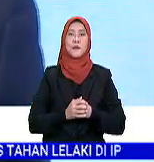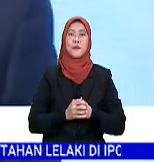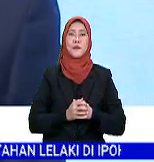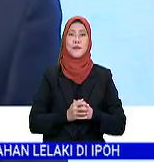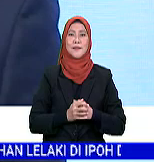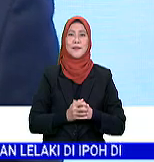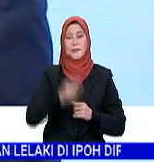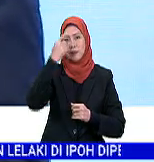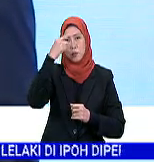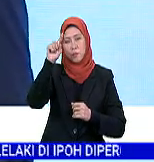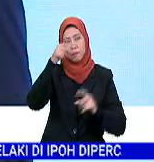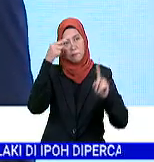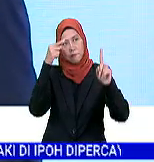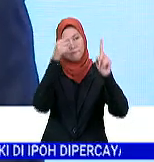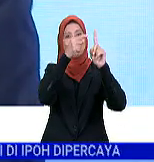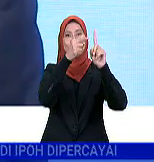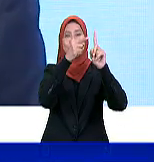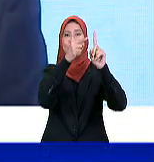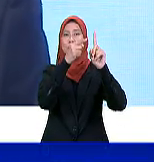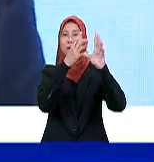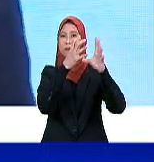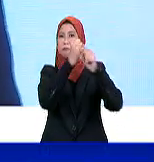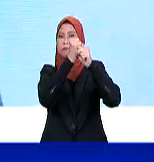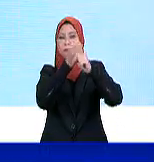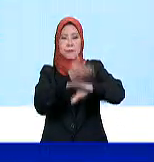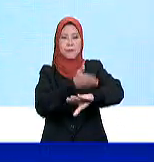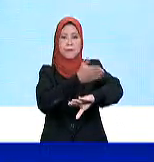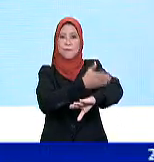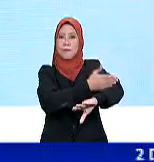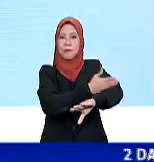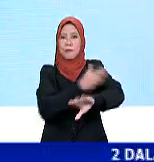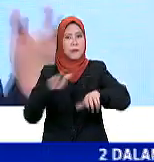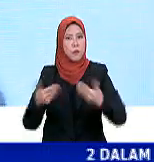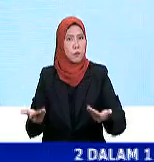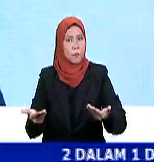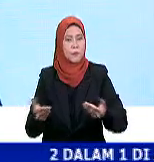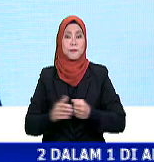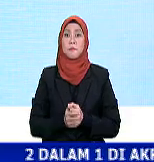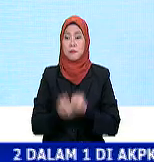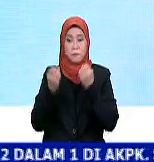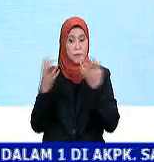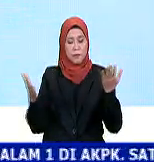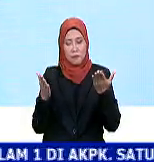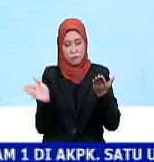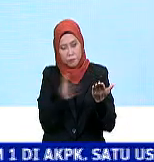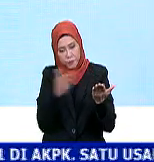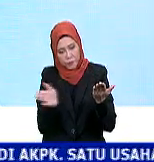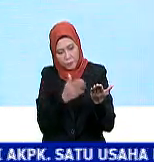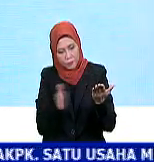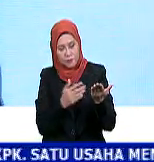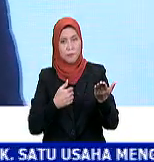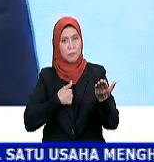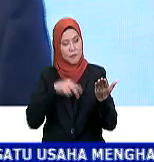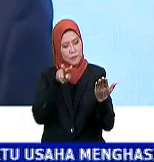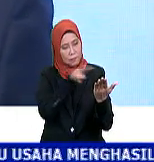untuk mencapai satu tahap yang begitu baik sekali? Banyak dokumen yang telah pun kita, yang telah pun